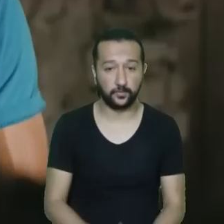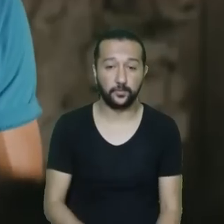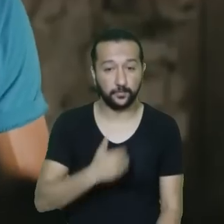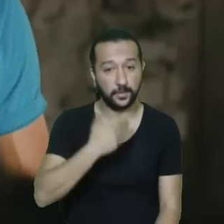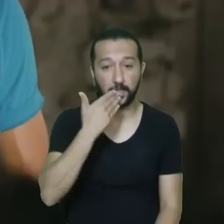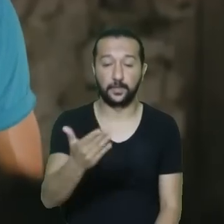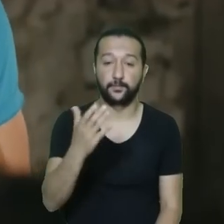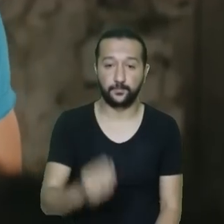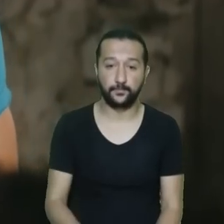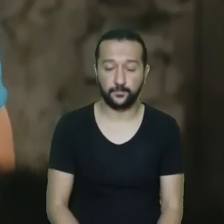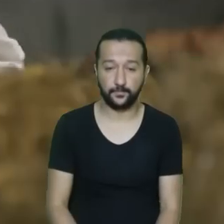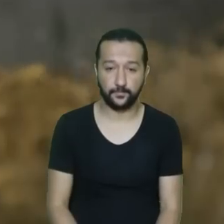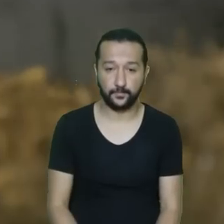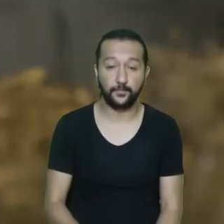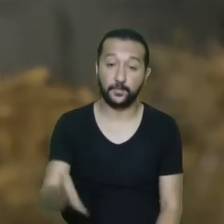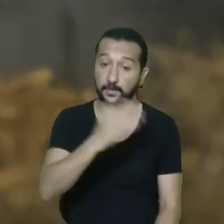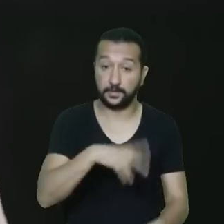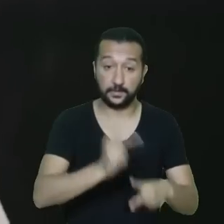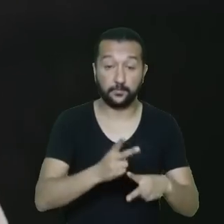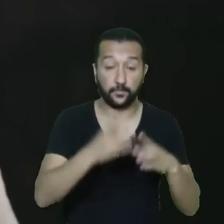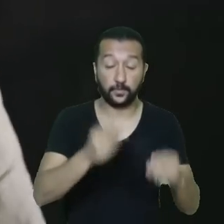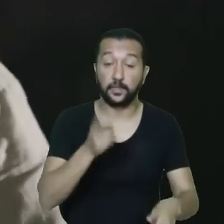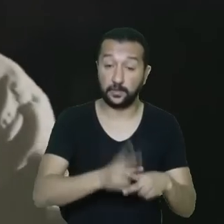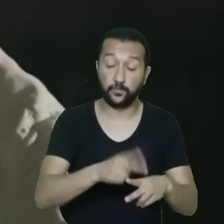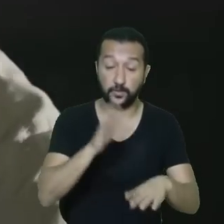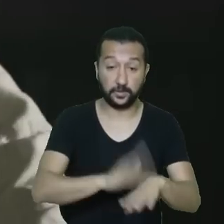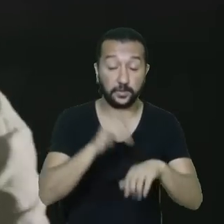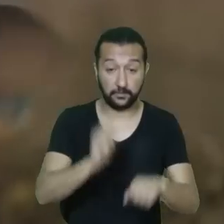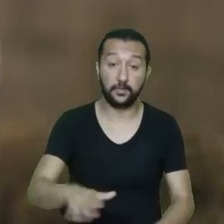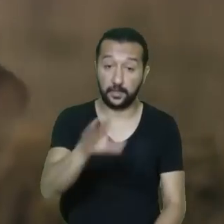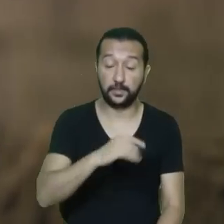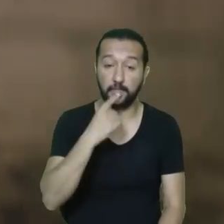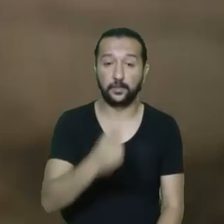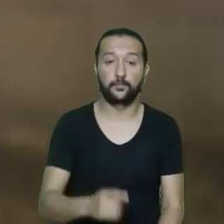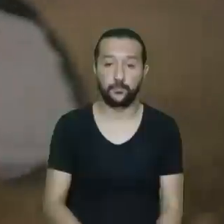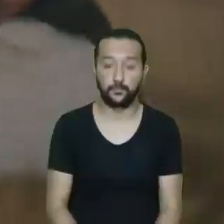kurtuluruz ben size veren. Hadi lan çabuk. Elimi çabuk tutun. Hadi.